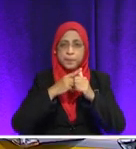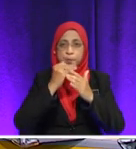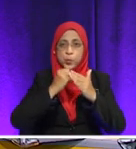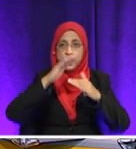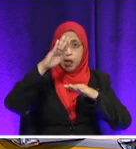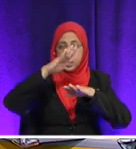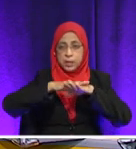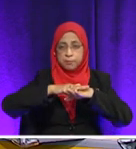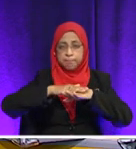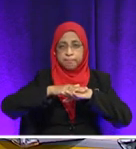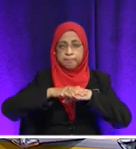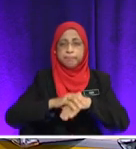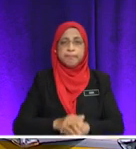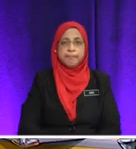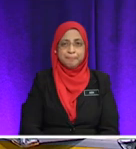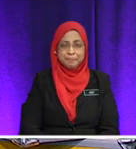oke